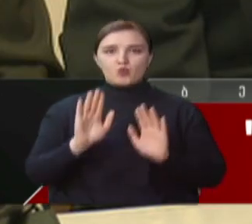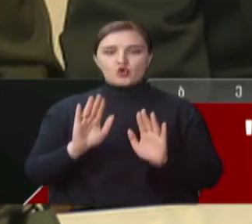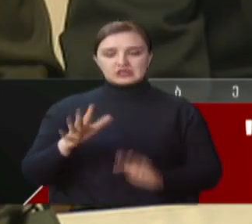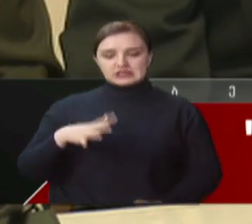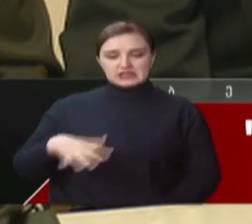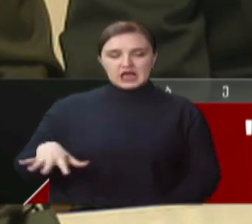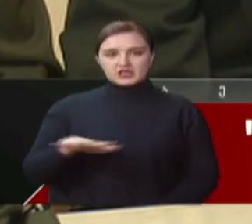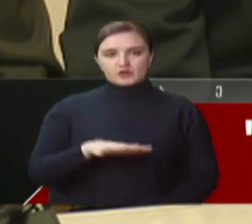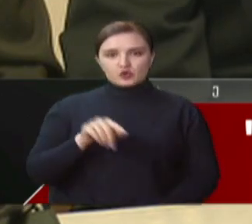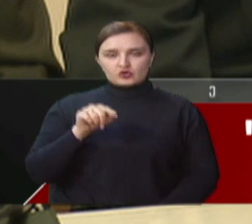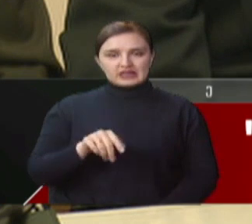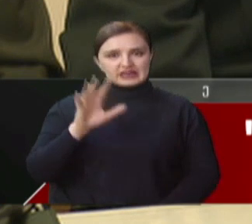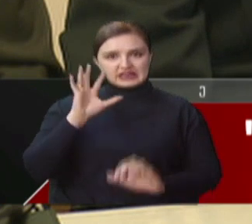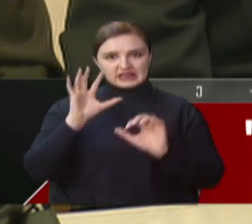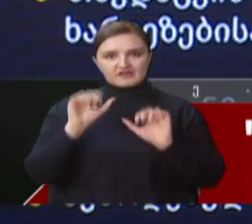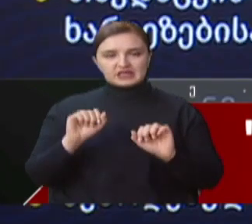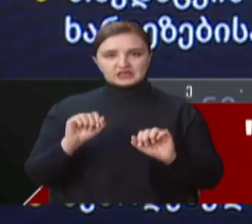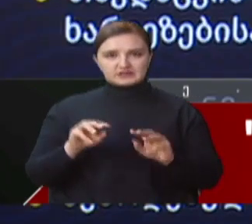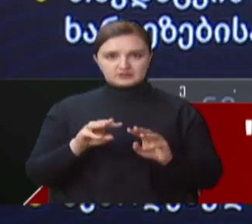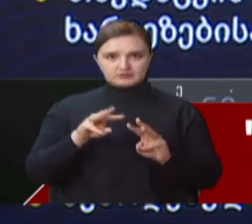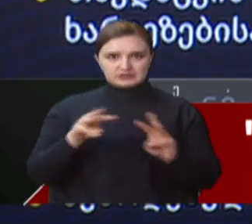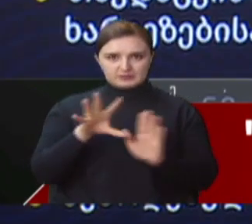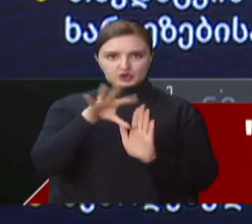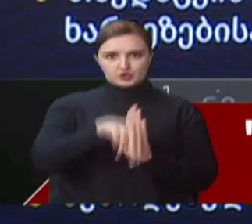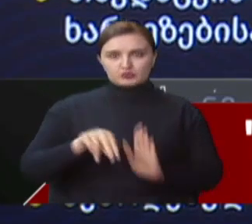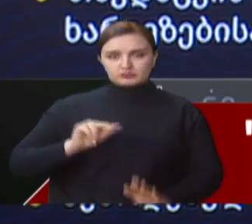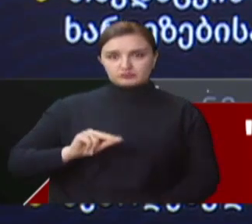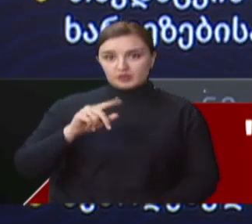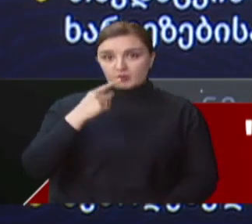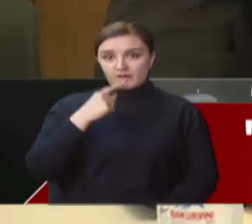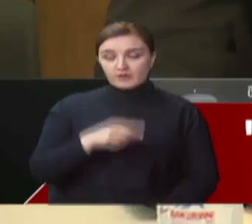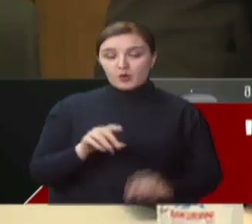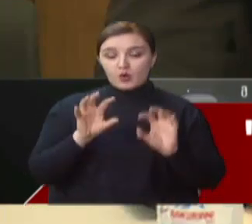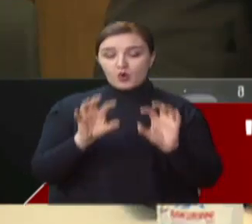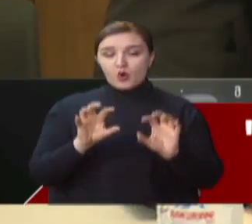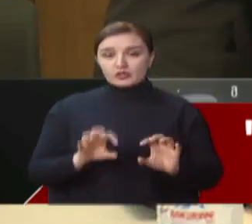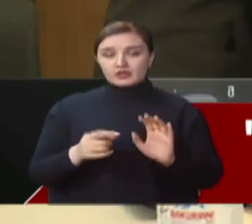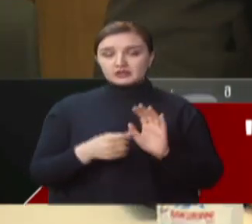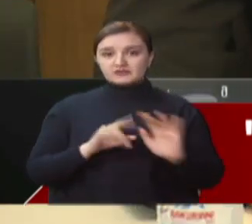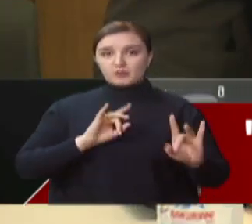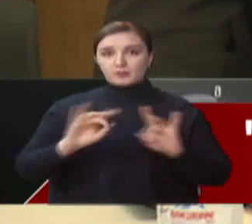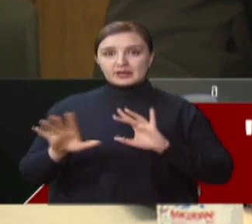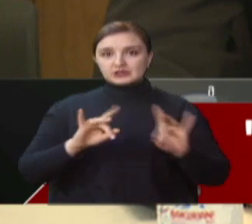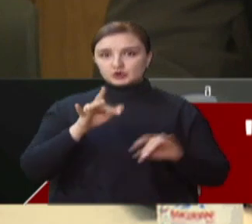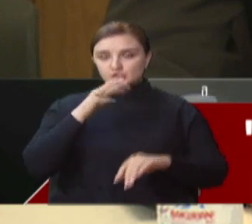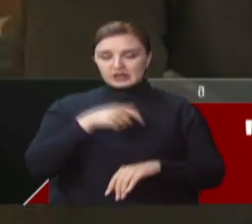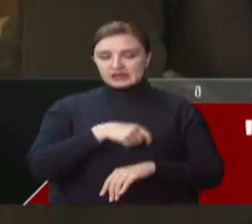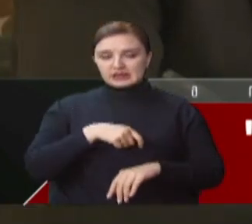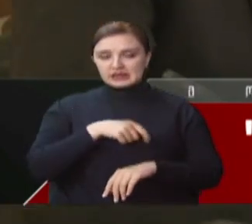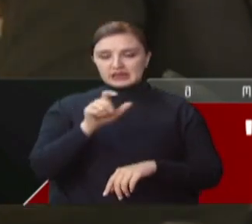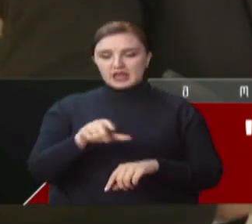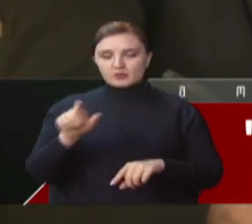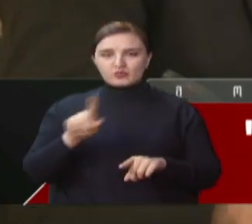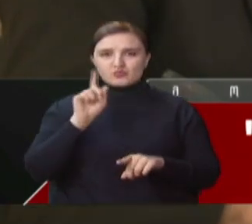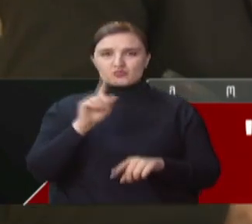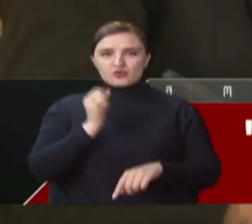საქართველოს თავდაცვის სამინისტრო სისტემაში გავლაა. Თავდაცვის მინისტრის მოადგილემ კოდექსის პროექტის პრეზენტაციისას დეპუტატებს იმ წვევანდელთა